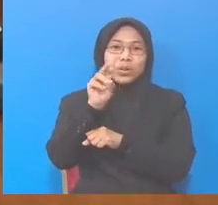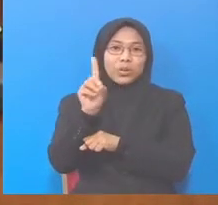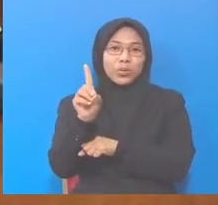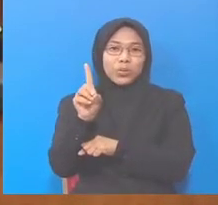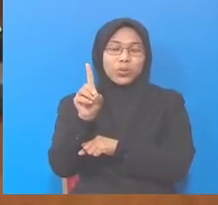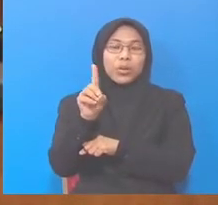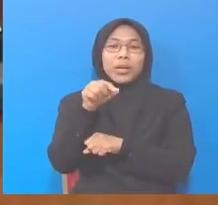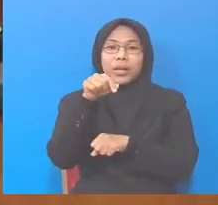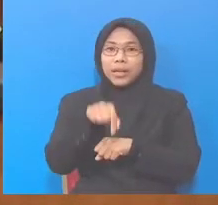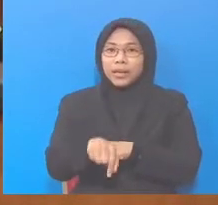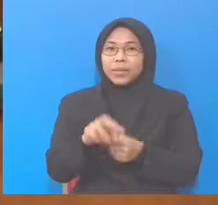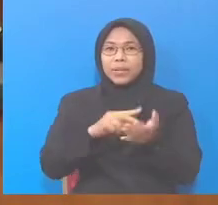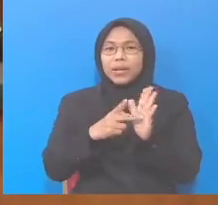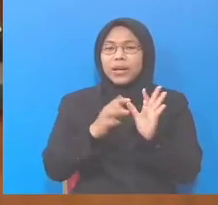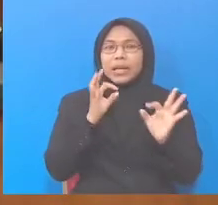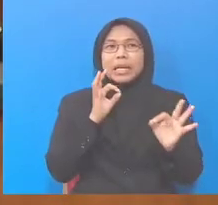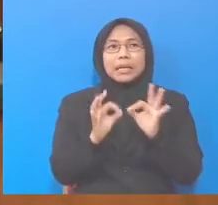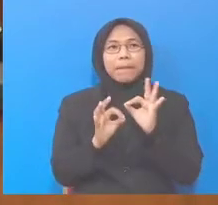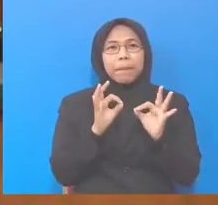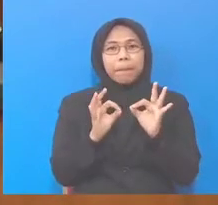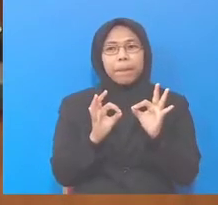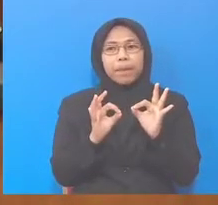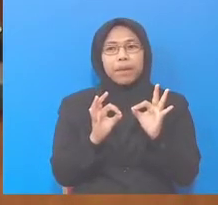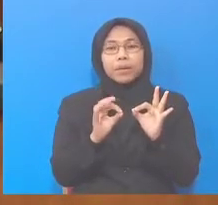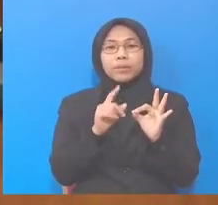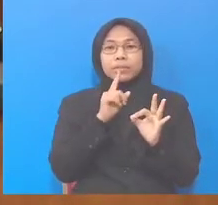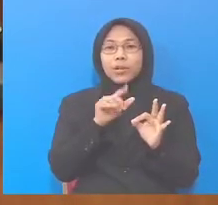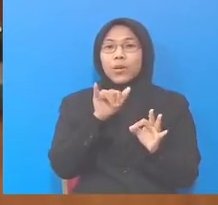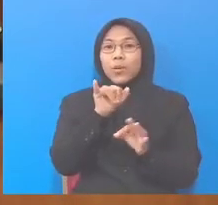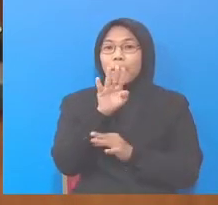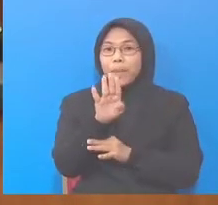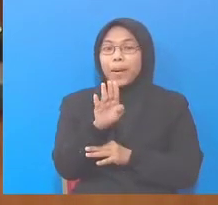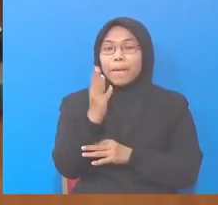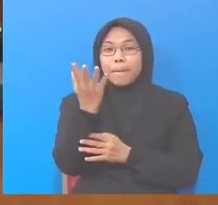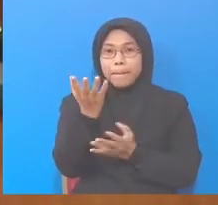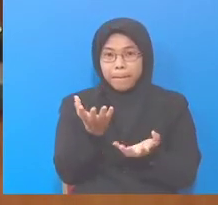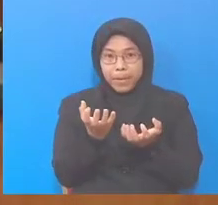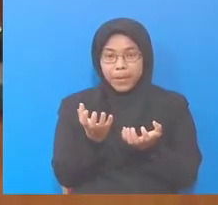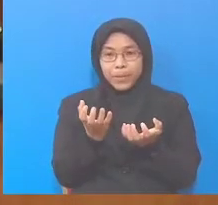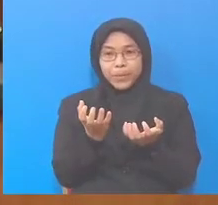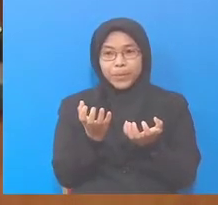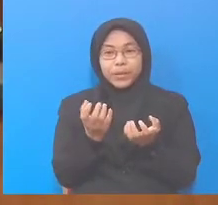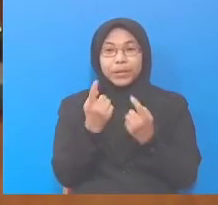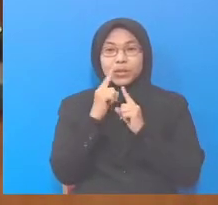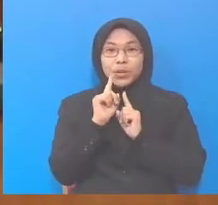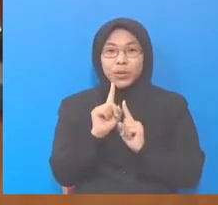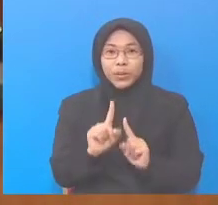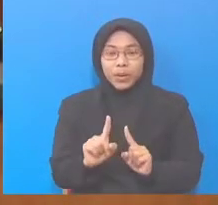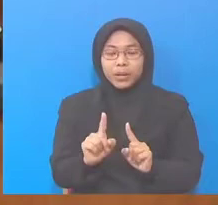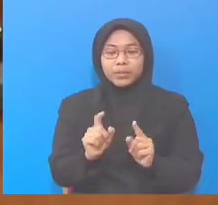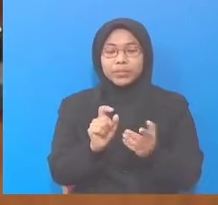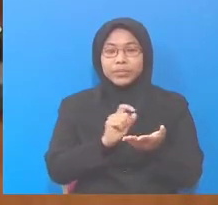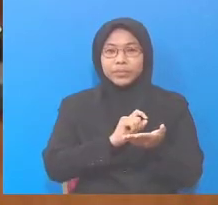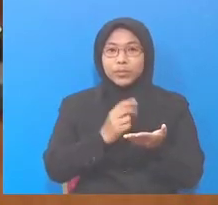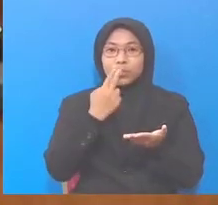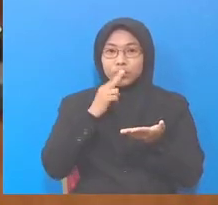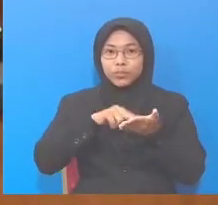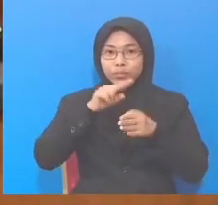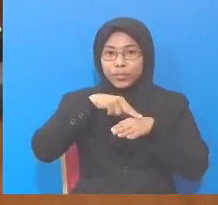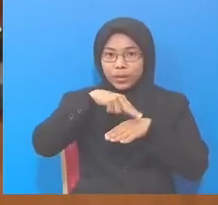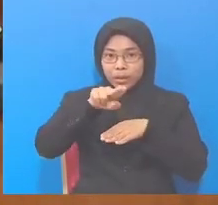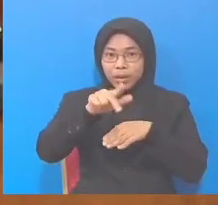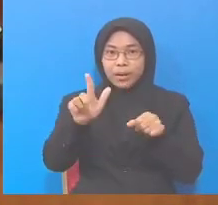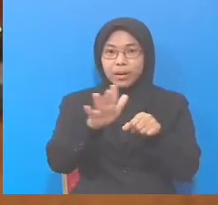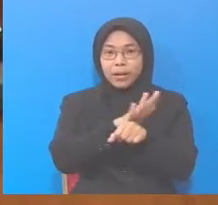2021. Dengan kalau Yang Berhormat Senator ingin jawapan secara tertulis dengan lebih